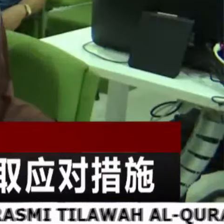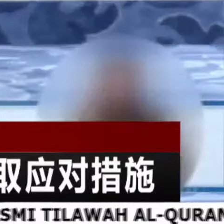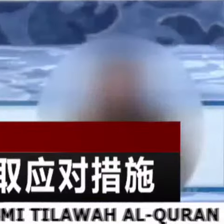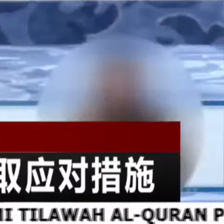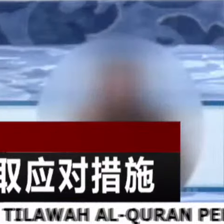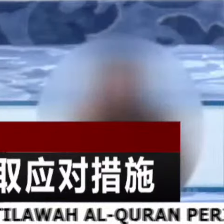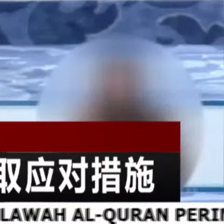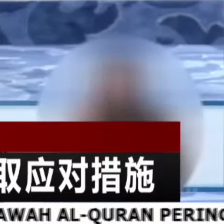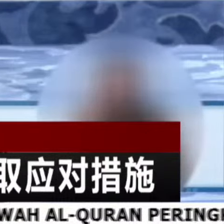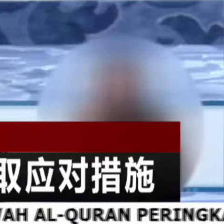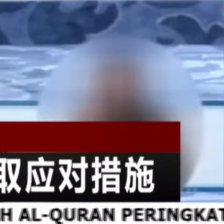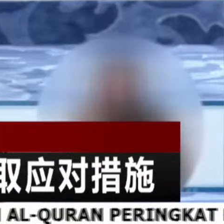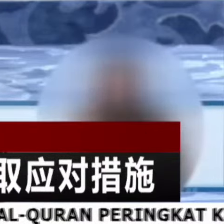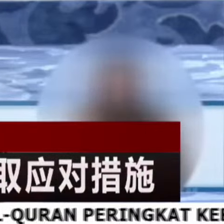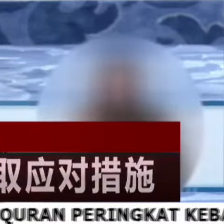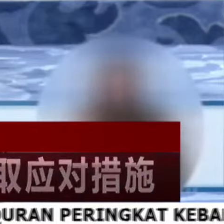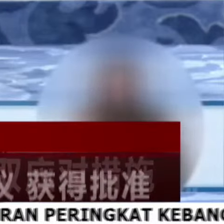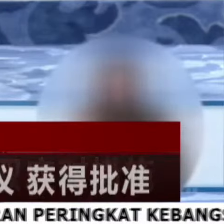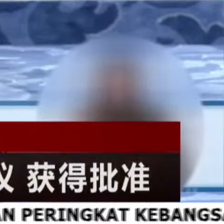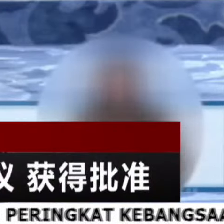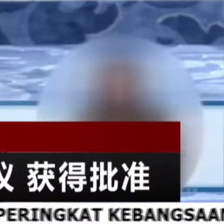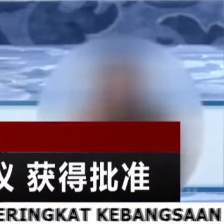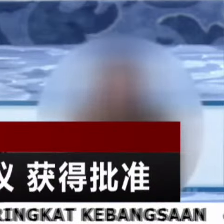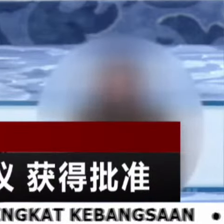阿瓦表示，政府同意延长国家诈骗应对中心的运作时间。同时，他说，国行已通知国内所有银行，以24小时监督用户对诈骗案的投诉。 Cadangan untuk menambah